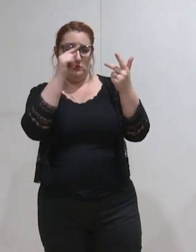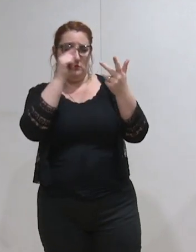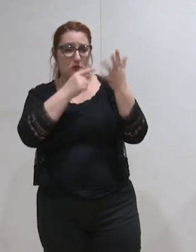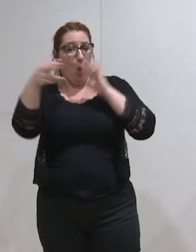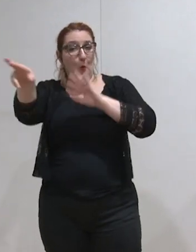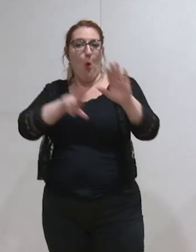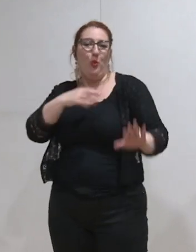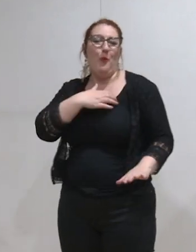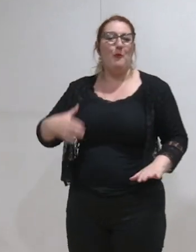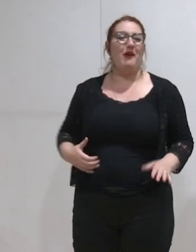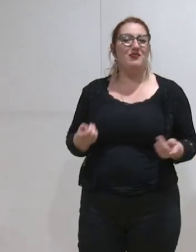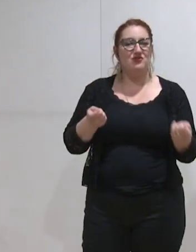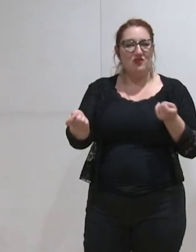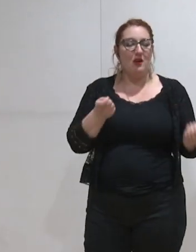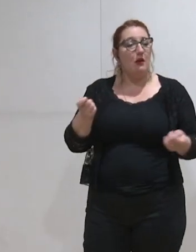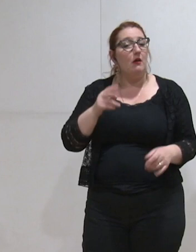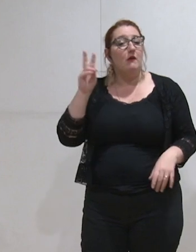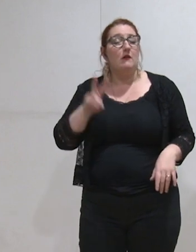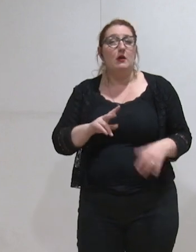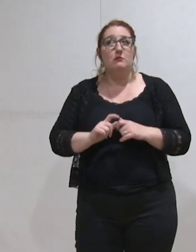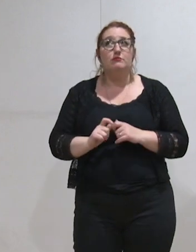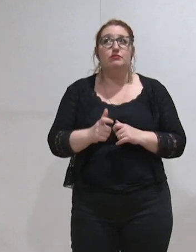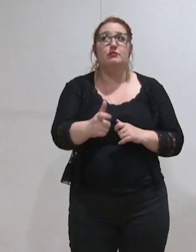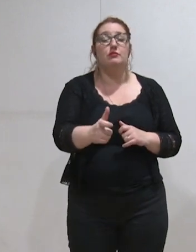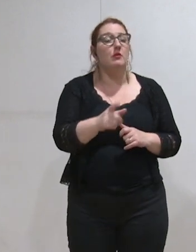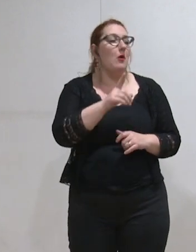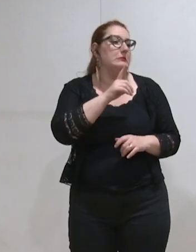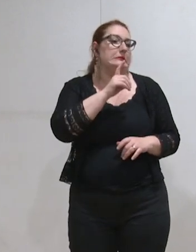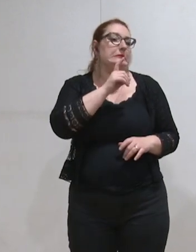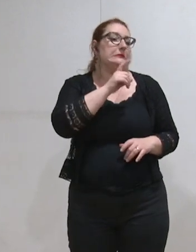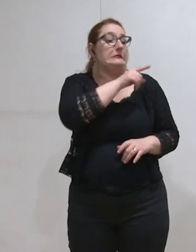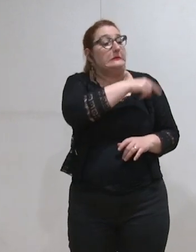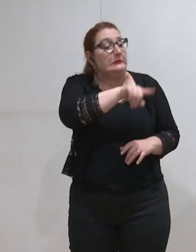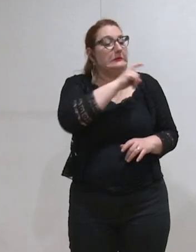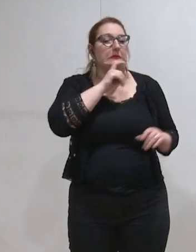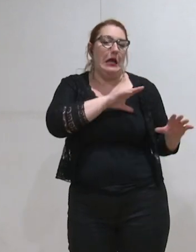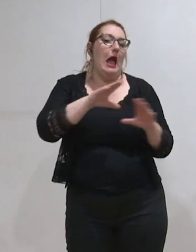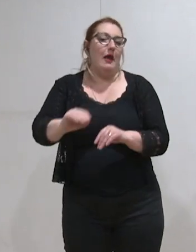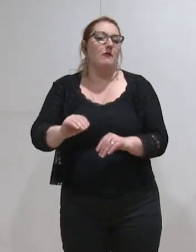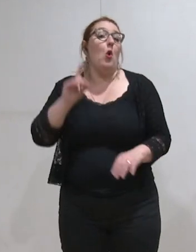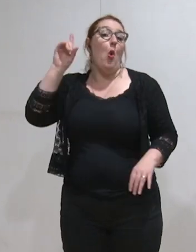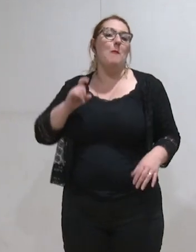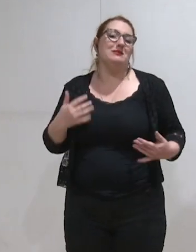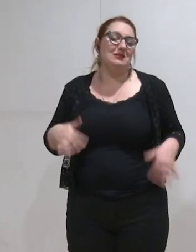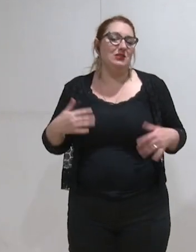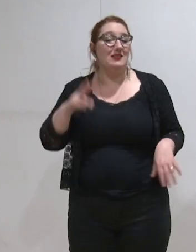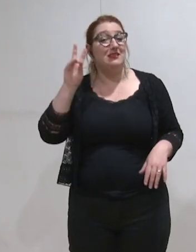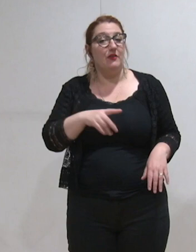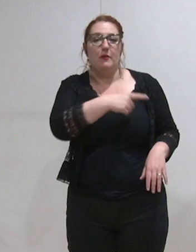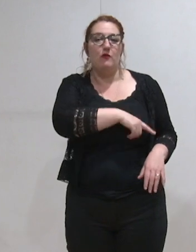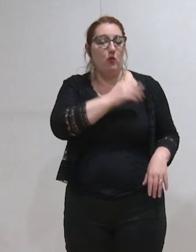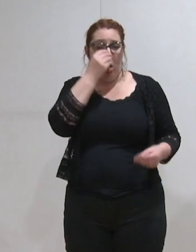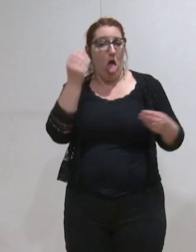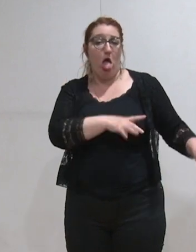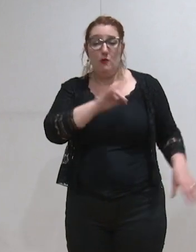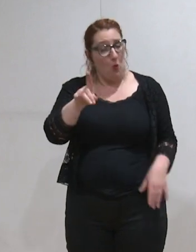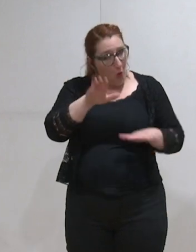à fait juste qui a été initié avant même que vous arriviez mais qui a été que vous avez poursuivi et